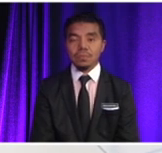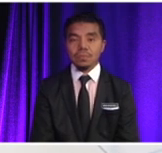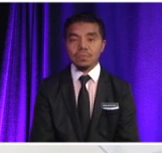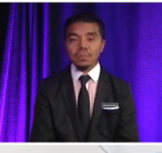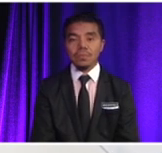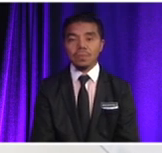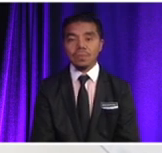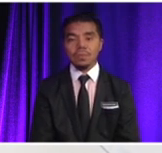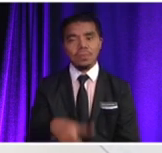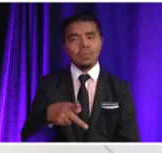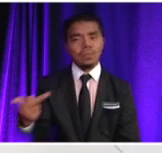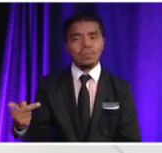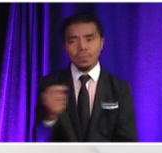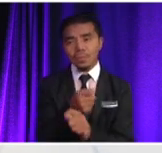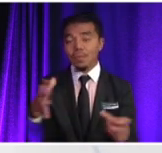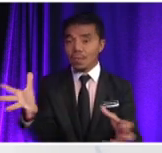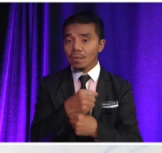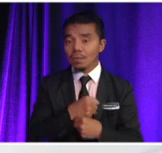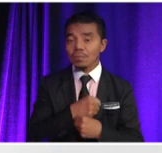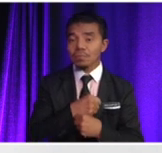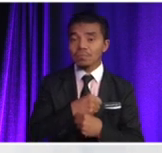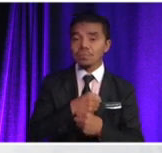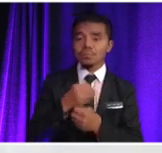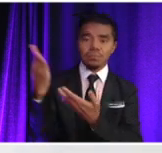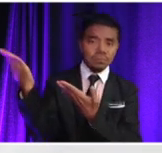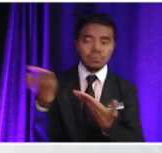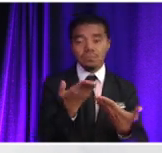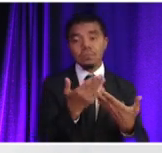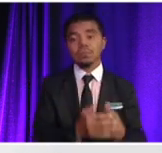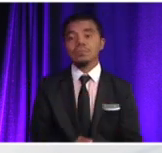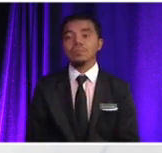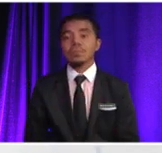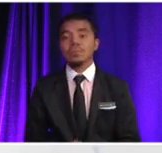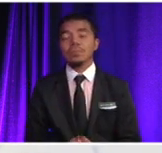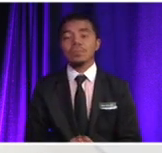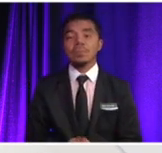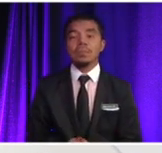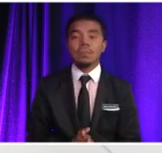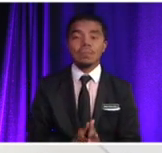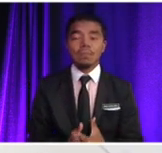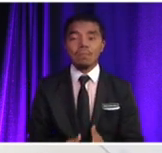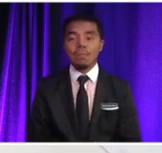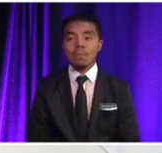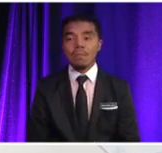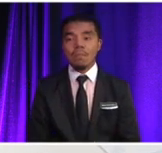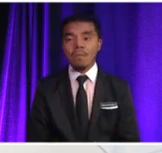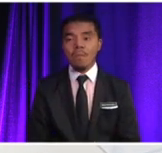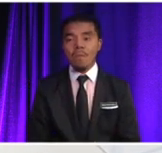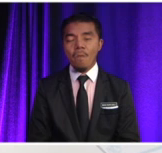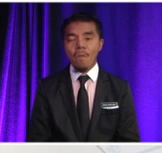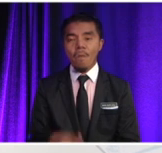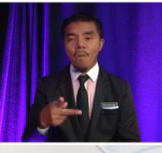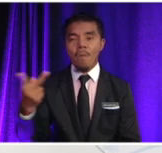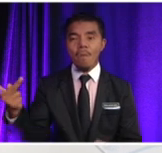produk tidak mendapat sambutan betul mengurangkan harga barang yang jualan betul produk jualan